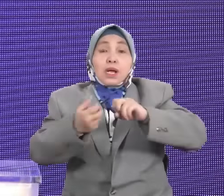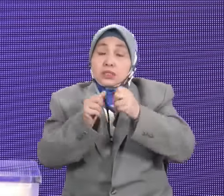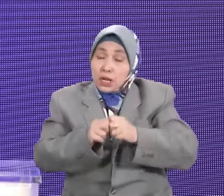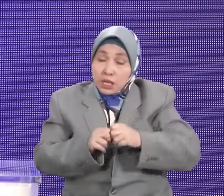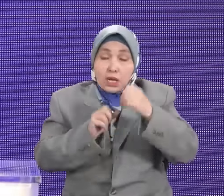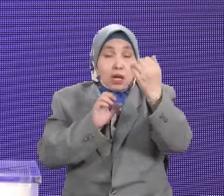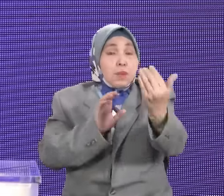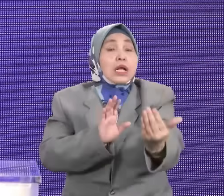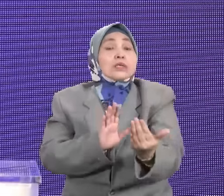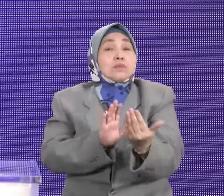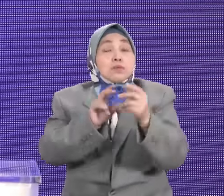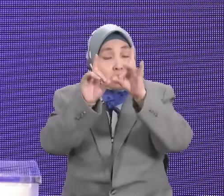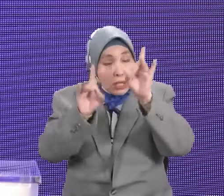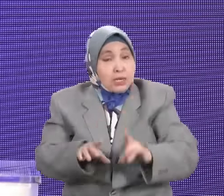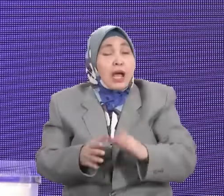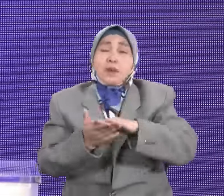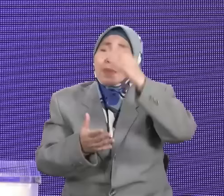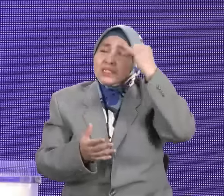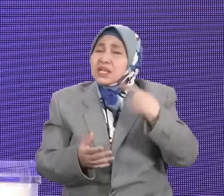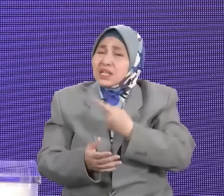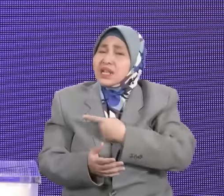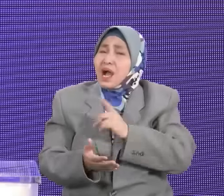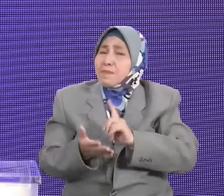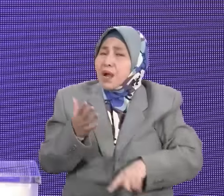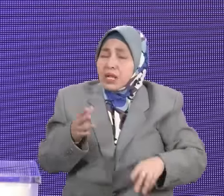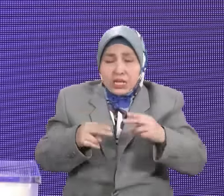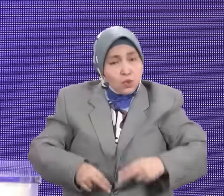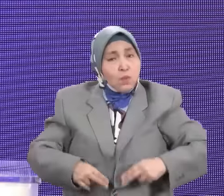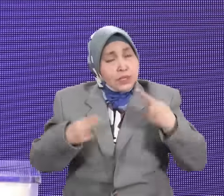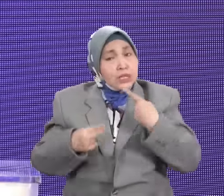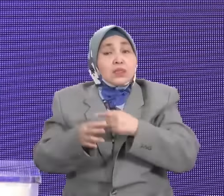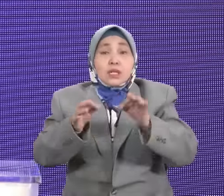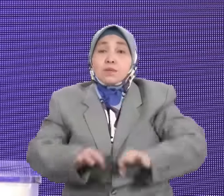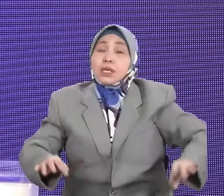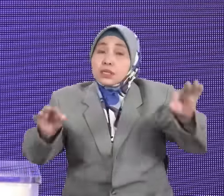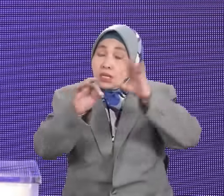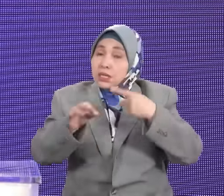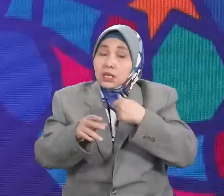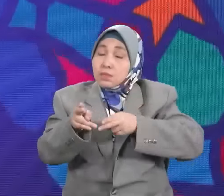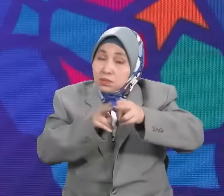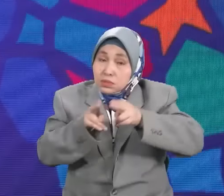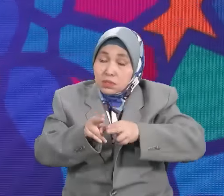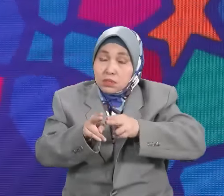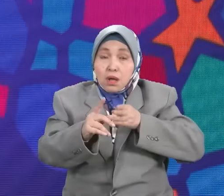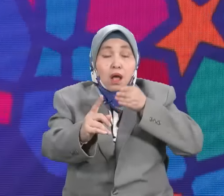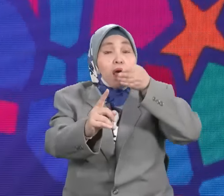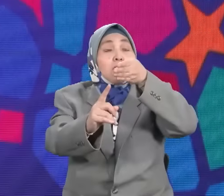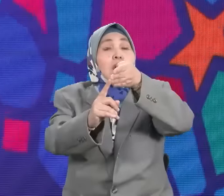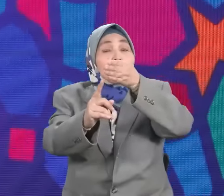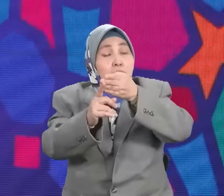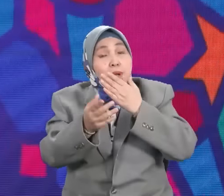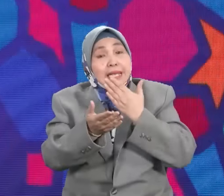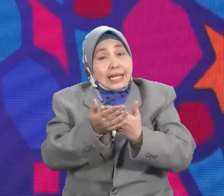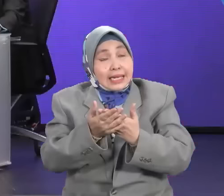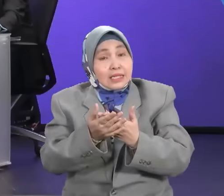kamu ujian yang kamu hadapi pelajaran untuk kita Apple pelajarannya adalah hidup kita ini saja yang penting kita berusaha ke arah kebaikan betul nah ya jangan kita